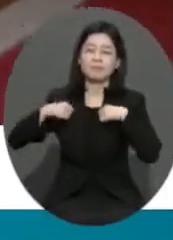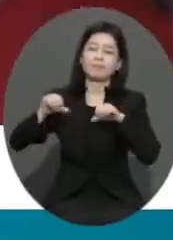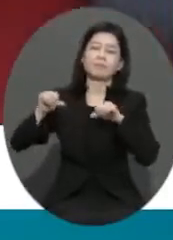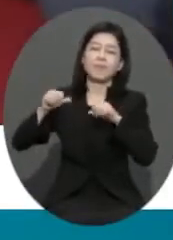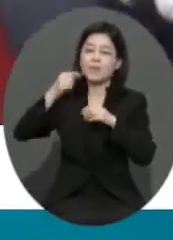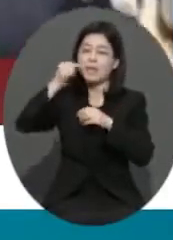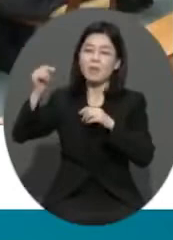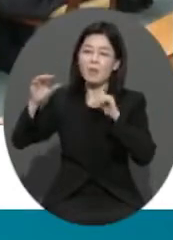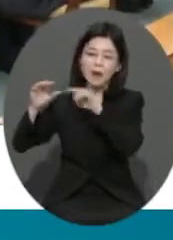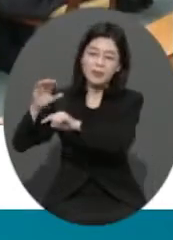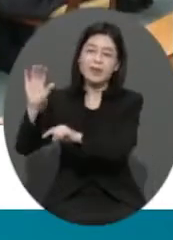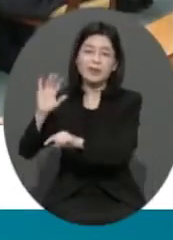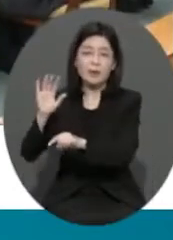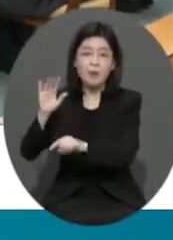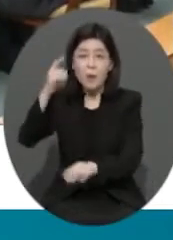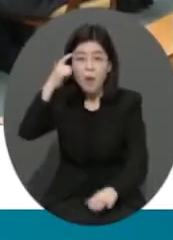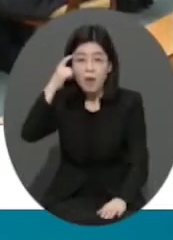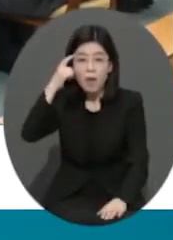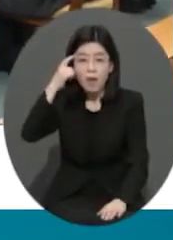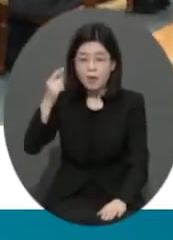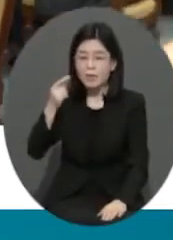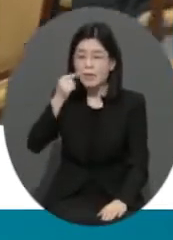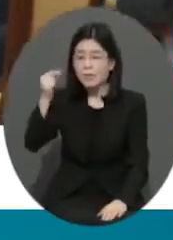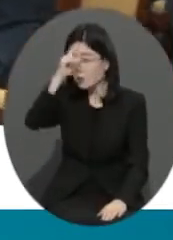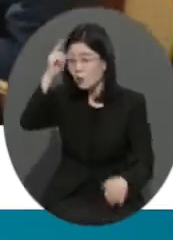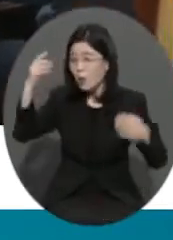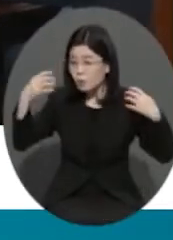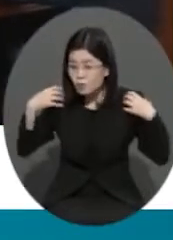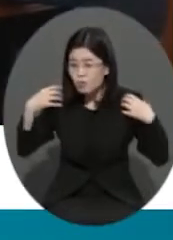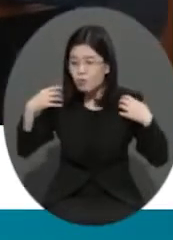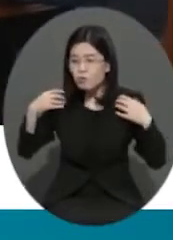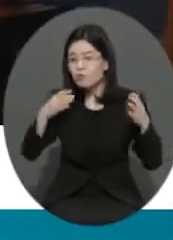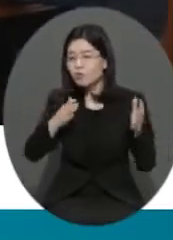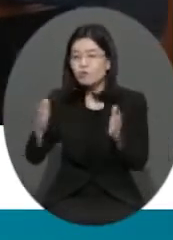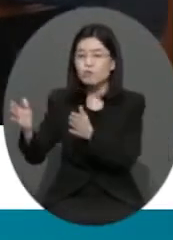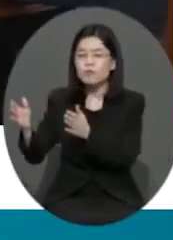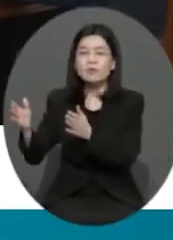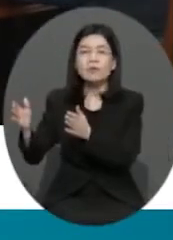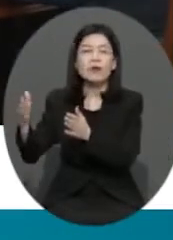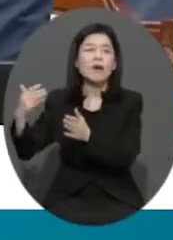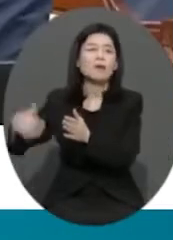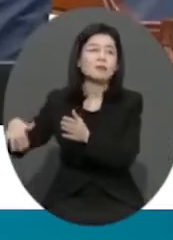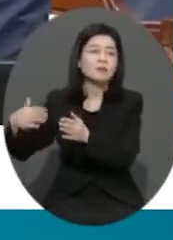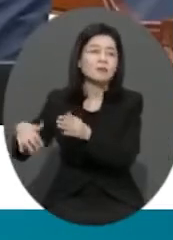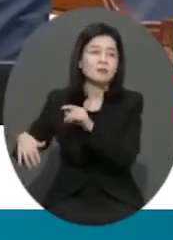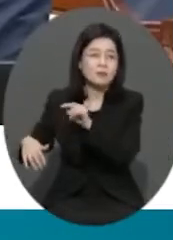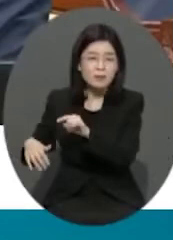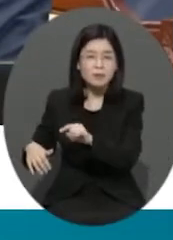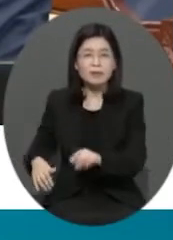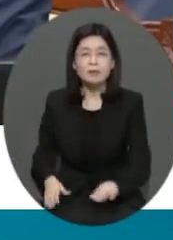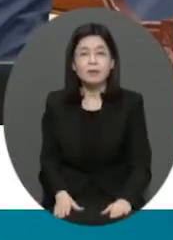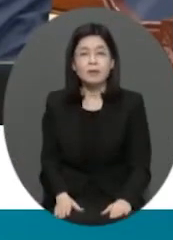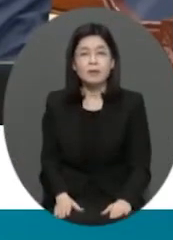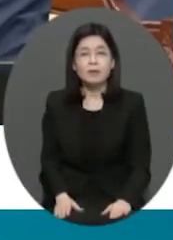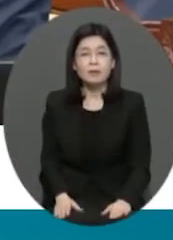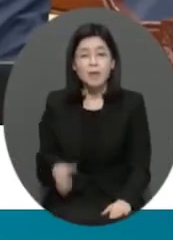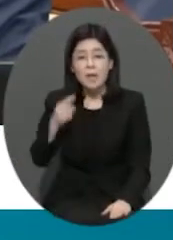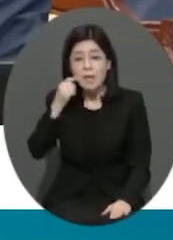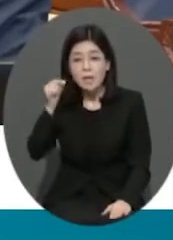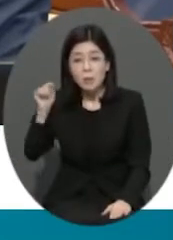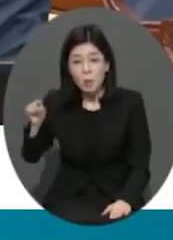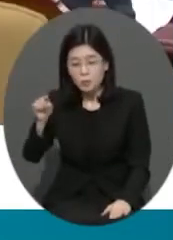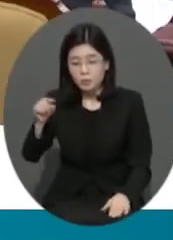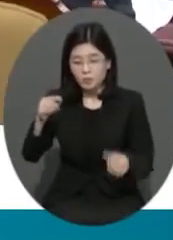일본 정부가 대화를 할 준비가 되어 있지 않다 라는 생각이 들었고 언 논란을 일으킨 만큼 거기에 대한 명백한 사과가 먼저